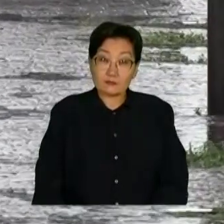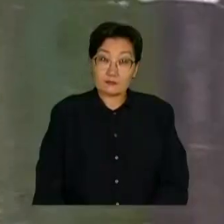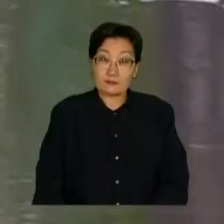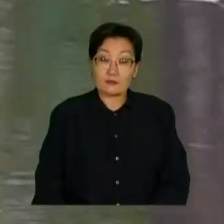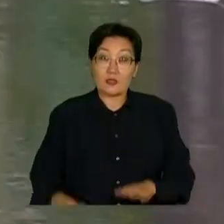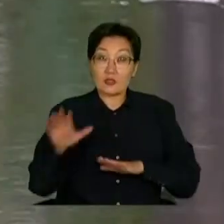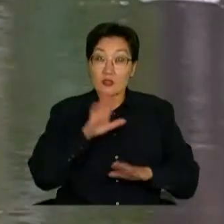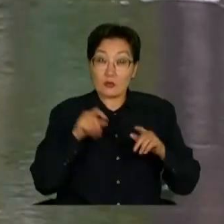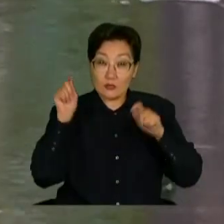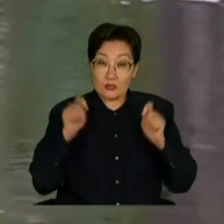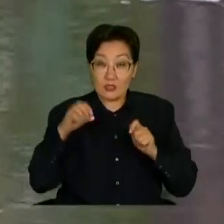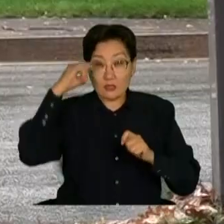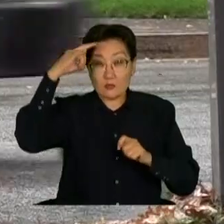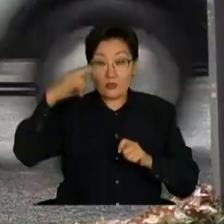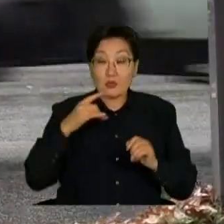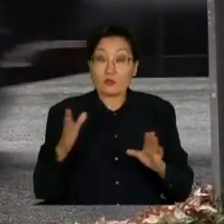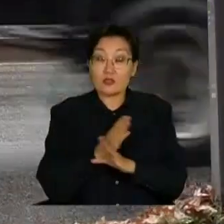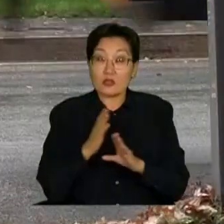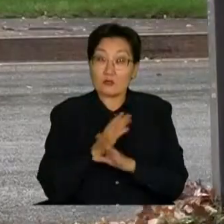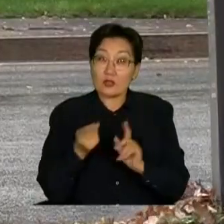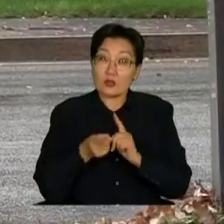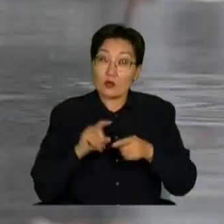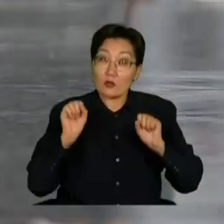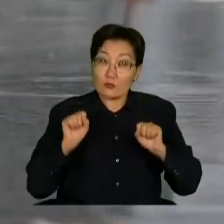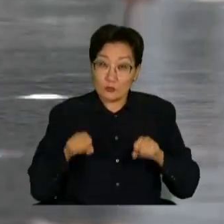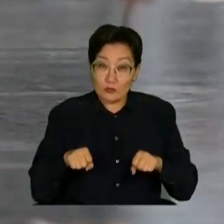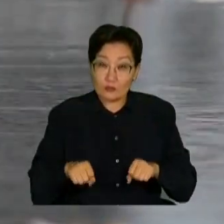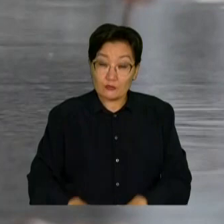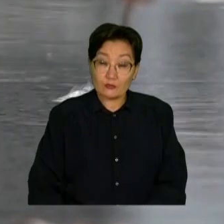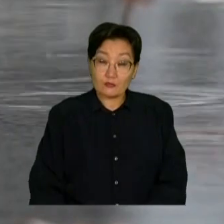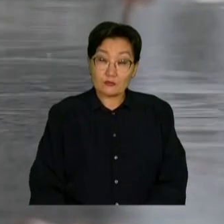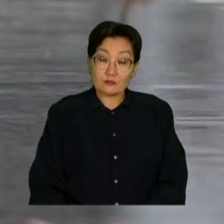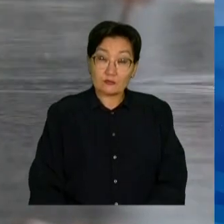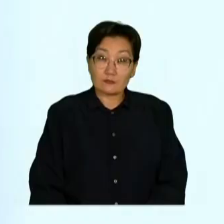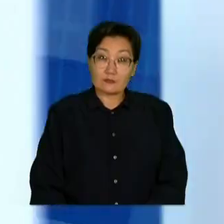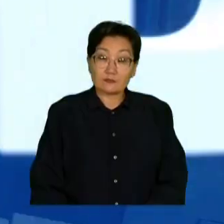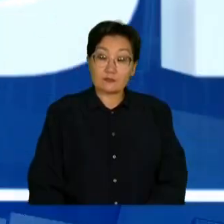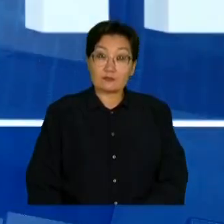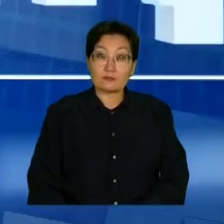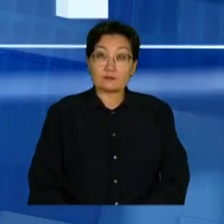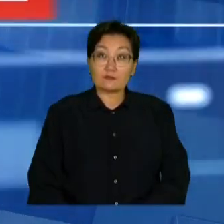Туман мен жаңбыр, елімізде табиғат тосын мінез танытуы мүмкін.